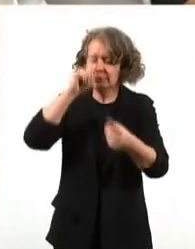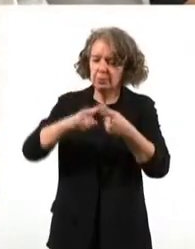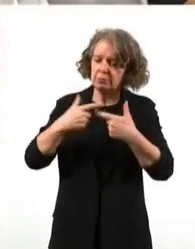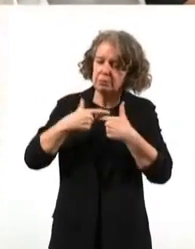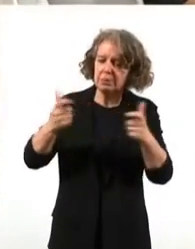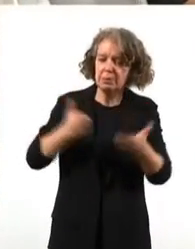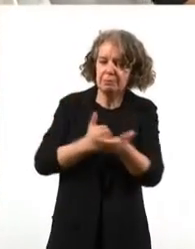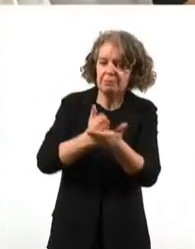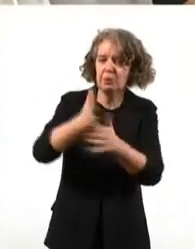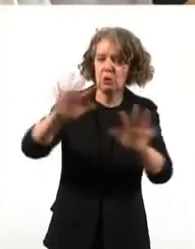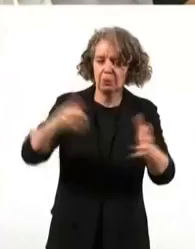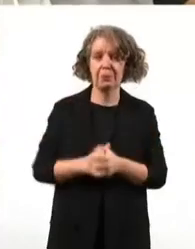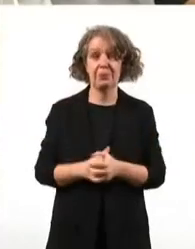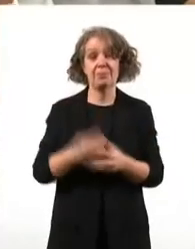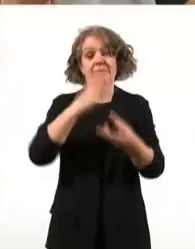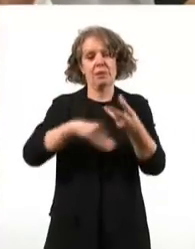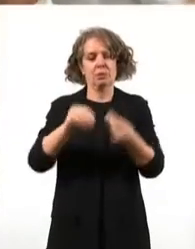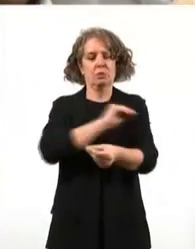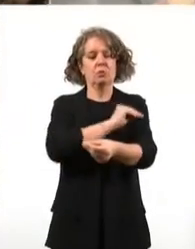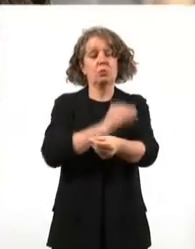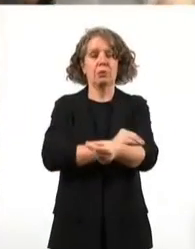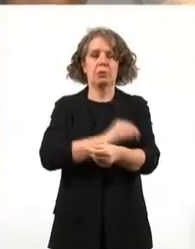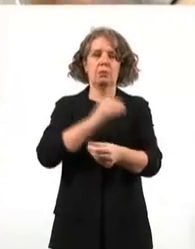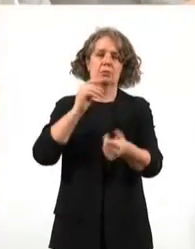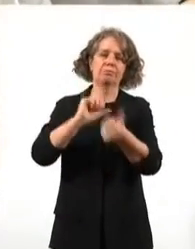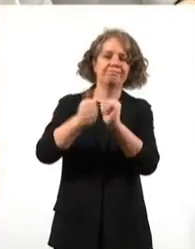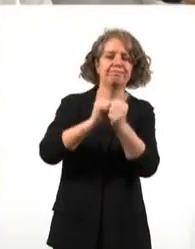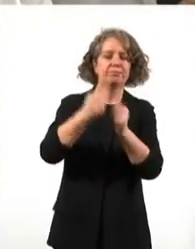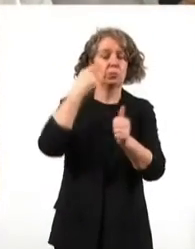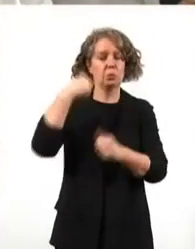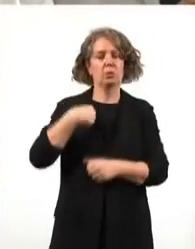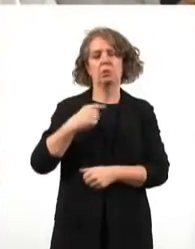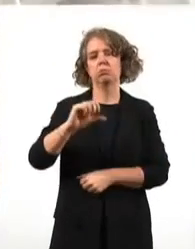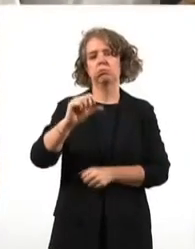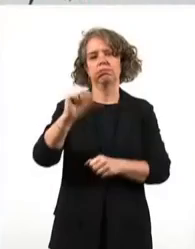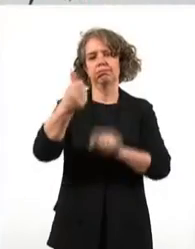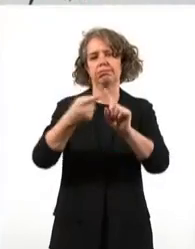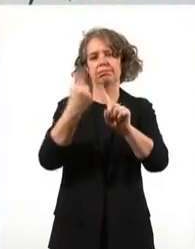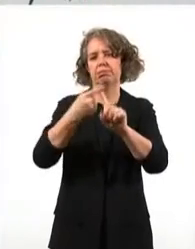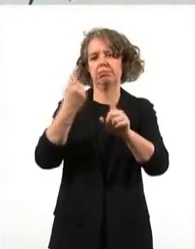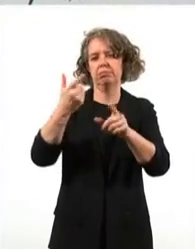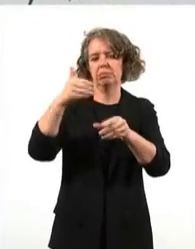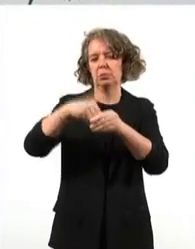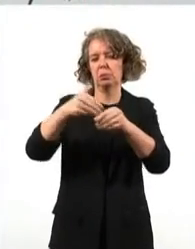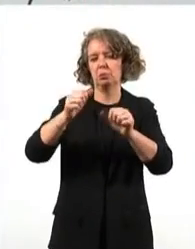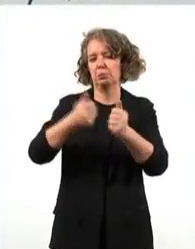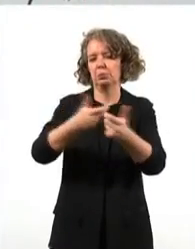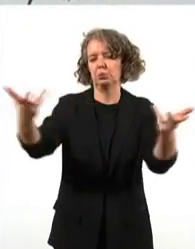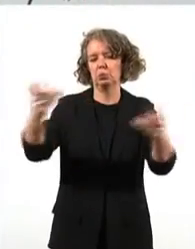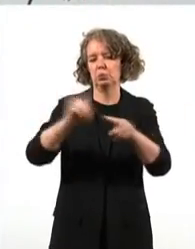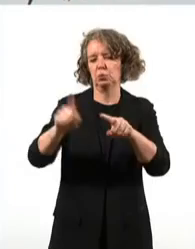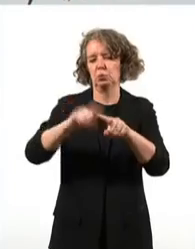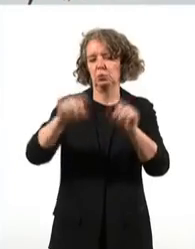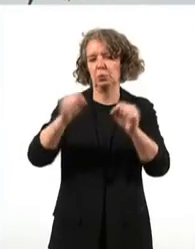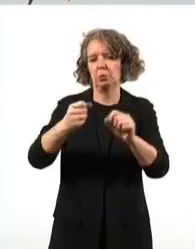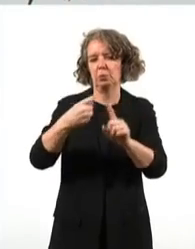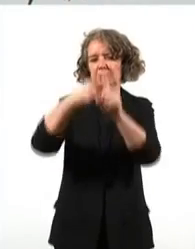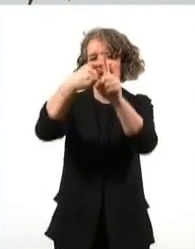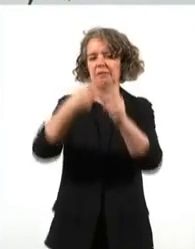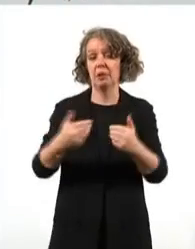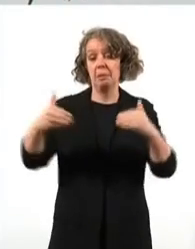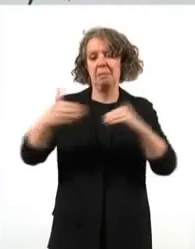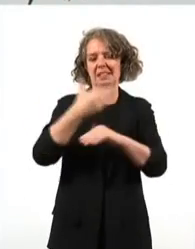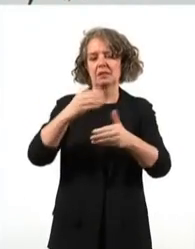de multiples titres, et travaillons ensemble sur l'amélioration du dispositif passeport. Des questions